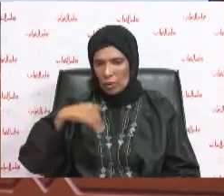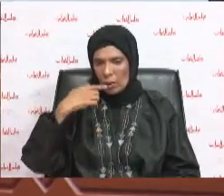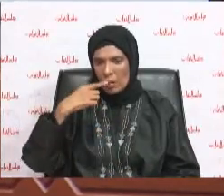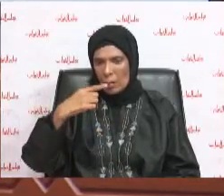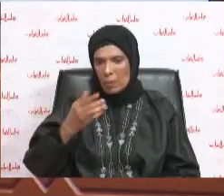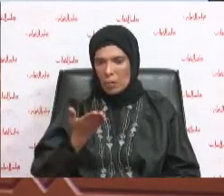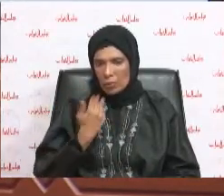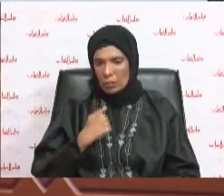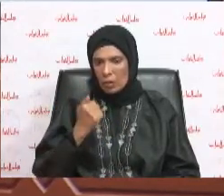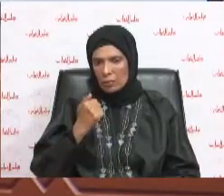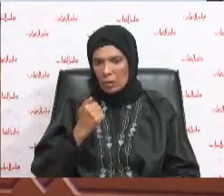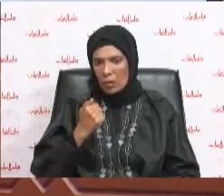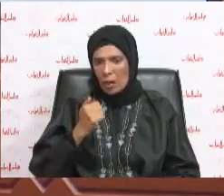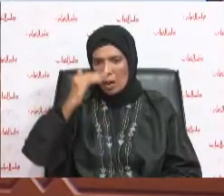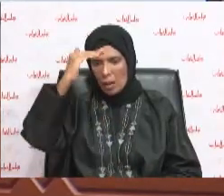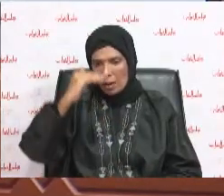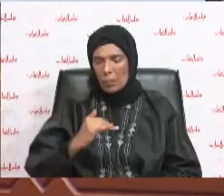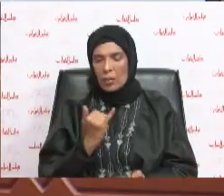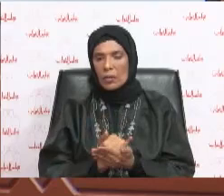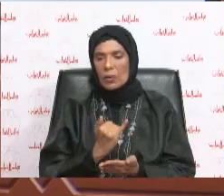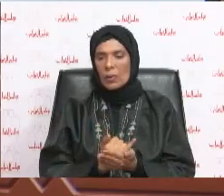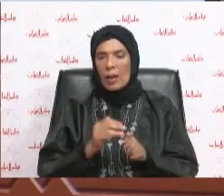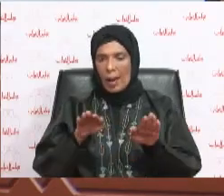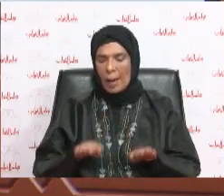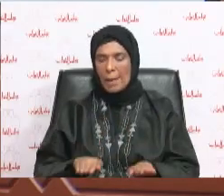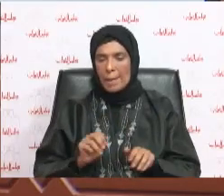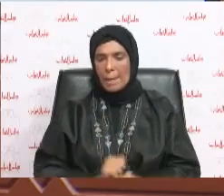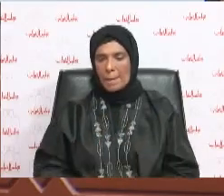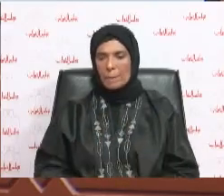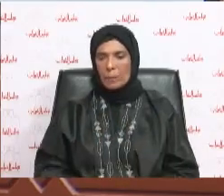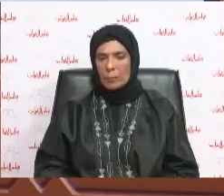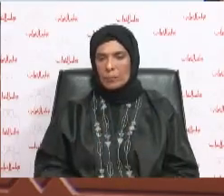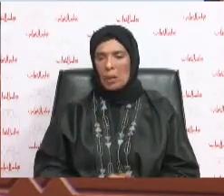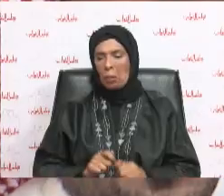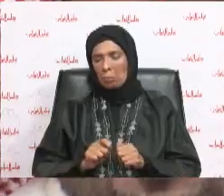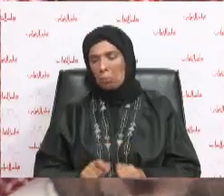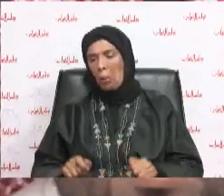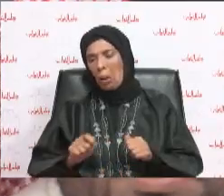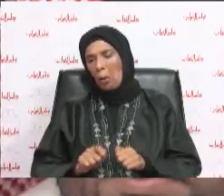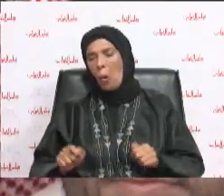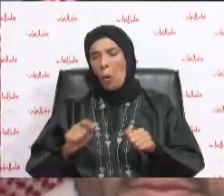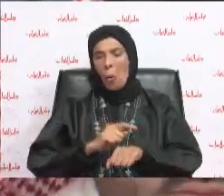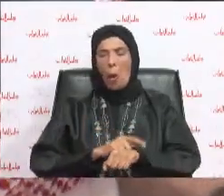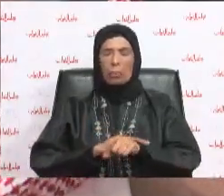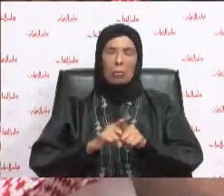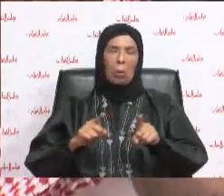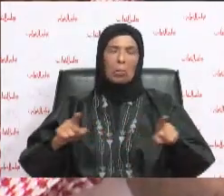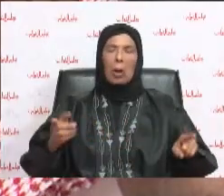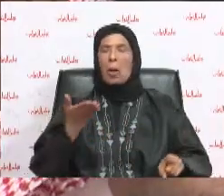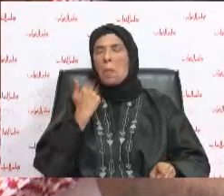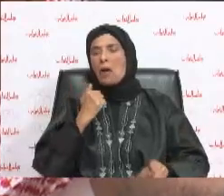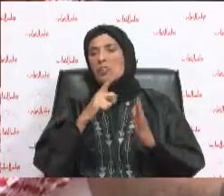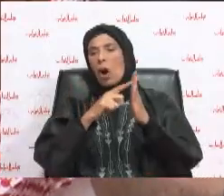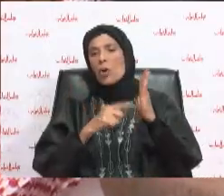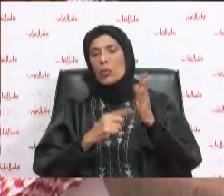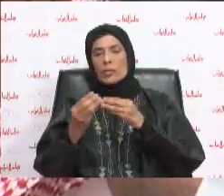فراغ أقل صلاحيات المجلس وسوي اللوبي عليه. وللحين مماطلة ما جابوا القانون، ليش